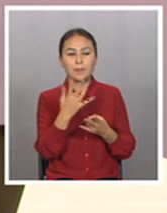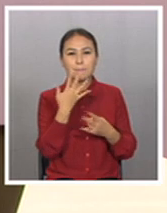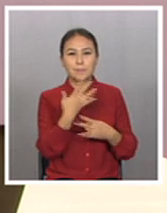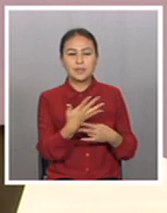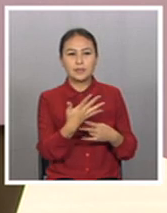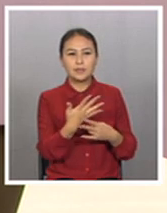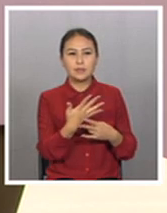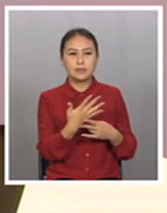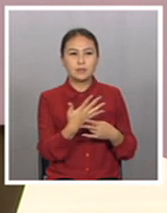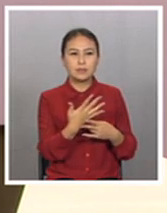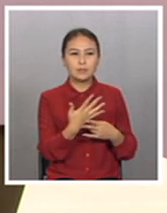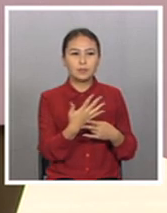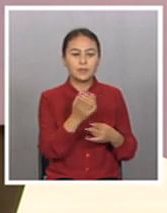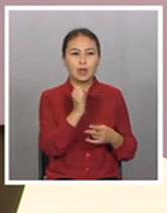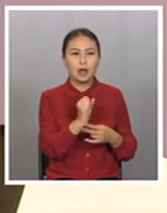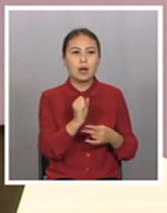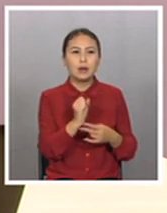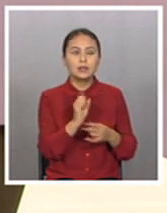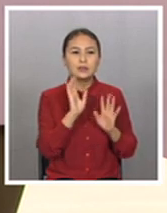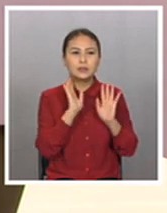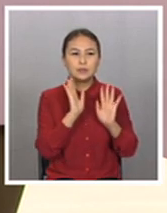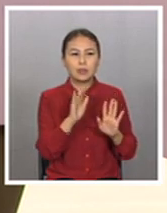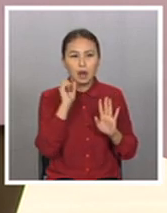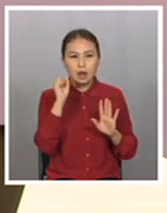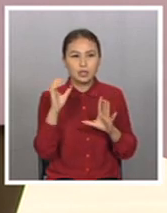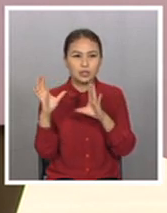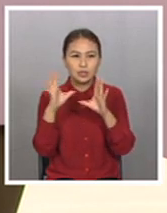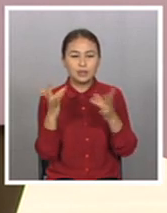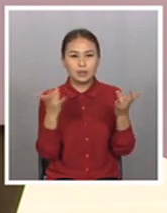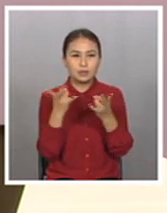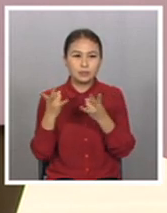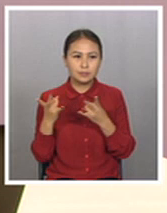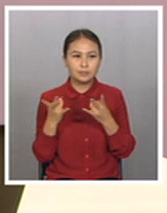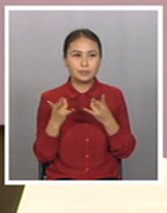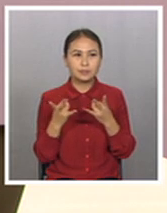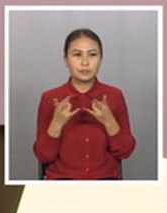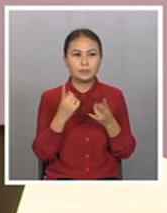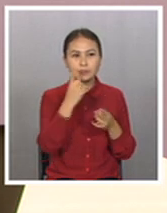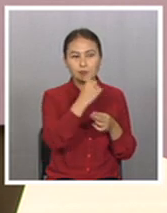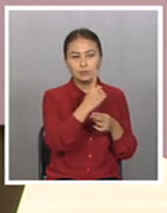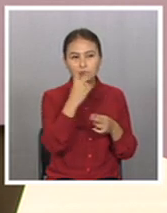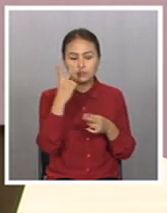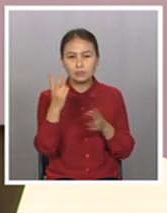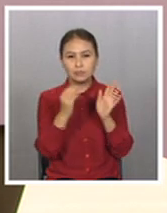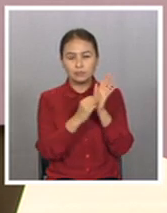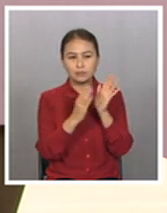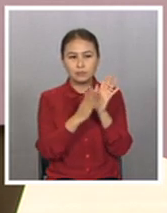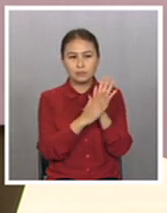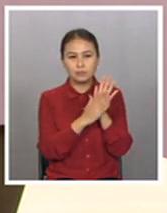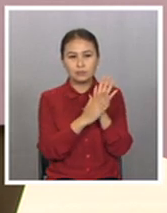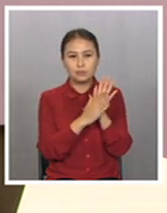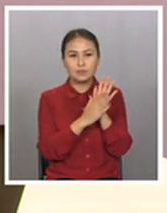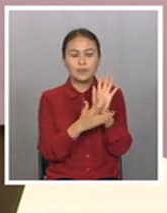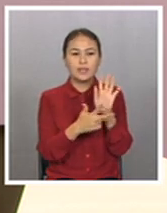цифрын жазамыз. Ал тек қана А жиынына тиісті элемент бір мен екі цифрын жазамыз.